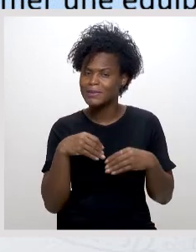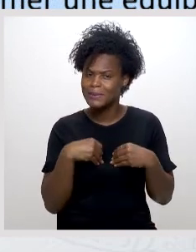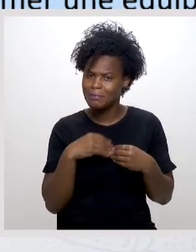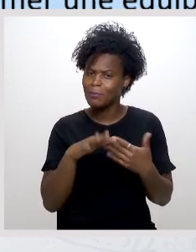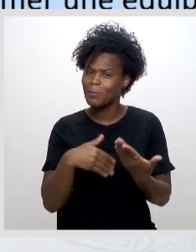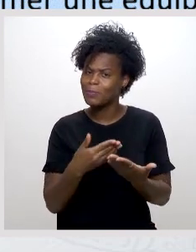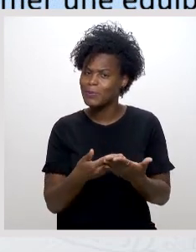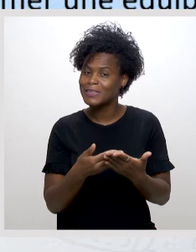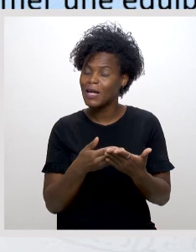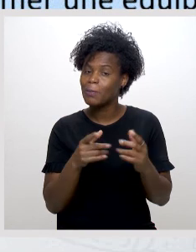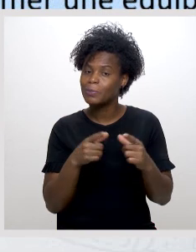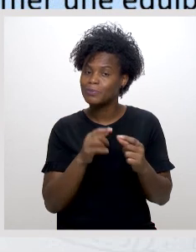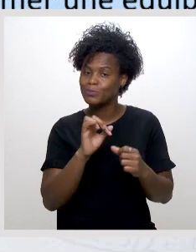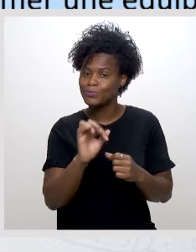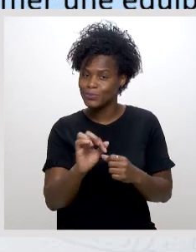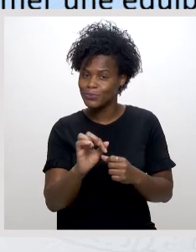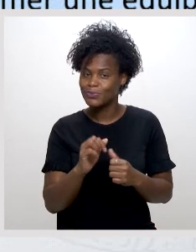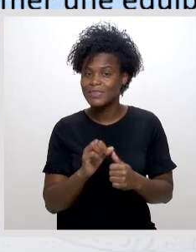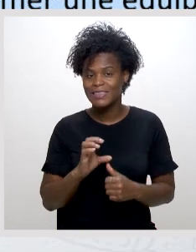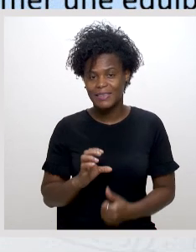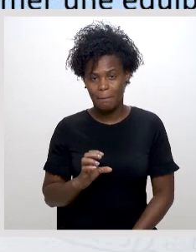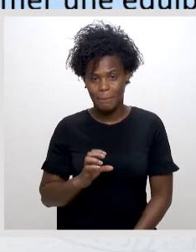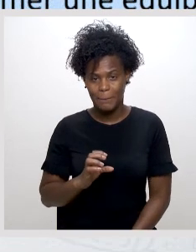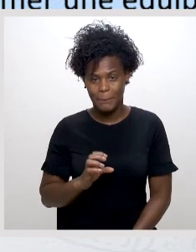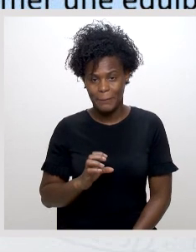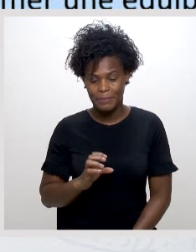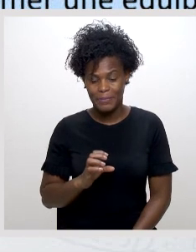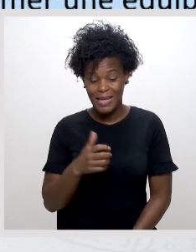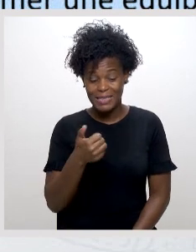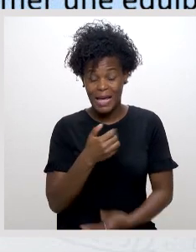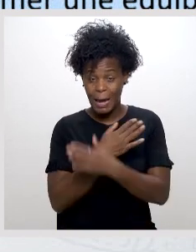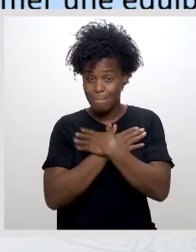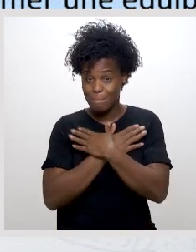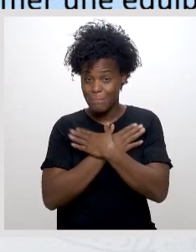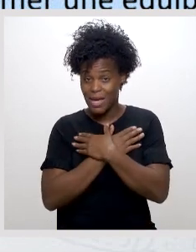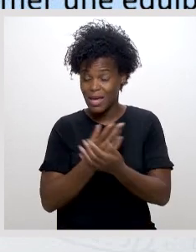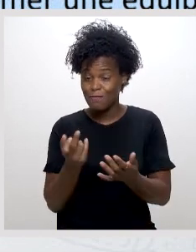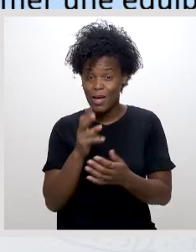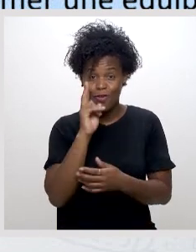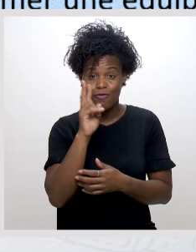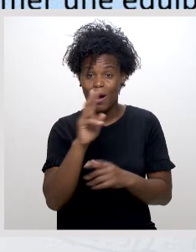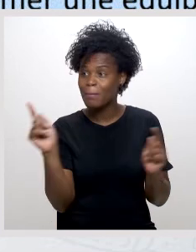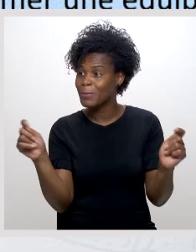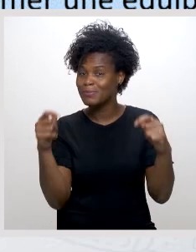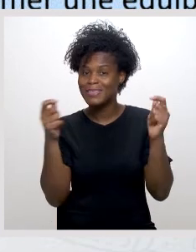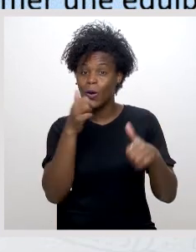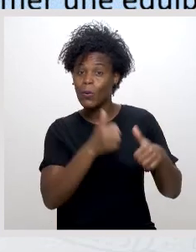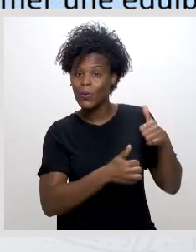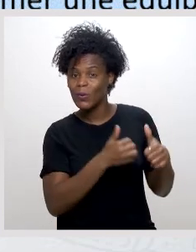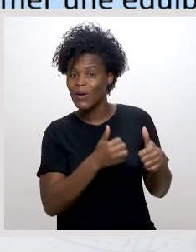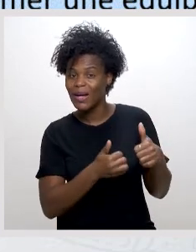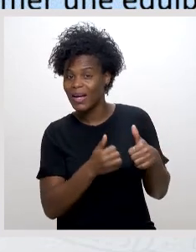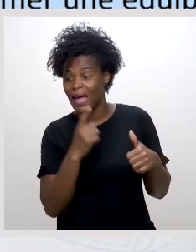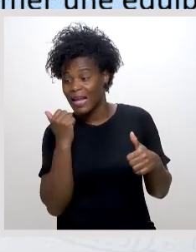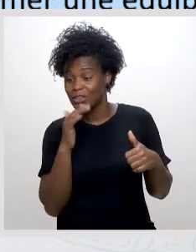proposition de sa cousine. C. Les 5 amis viennent de voir la publicité d'un concours. Ils sont